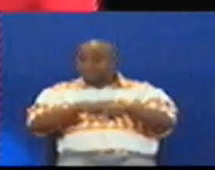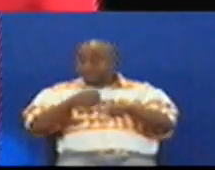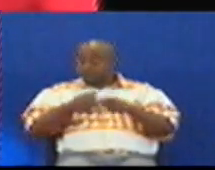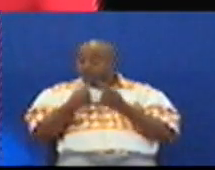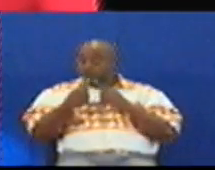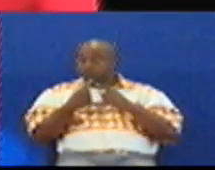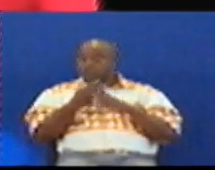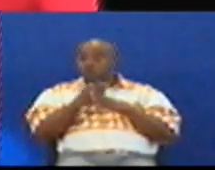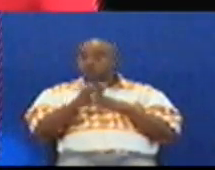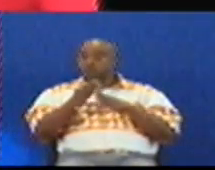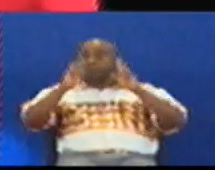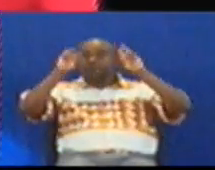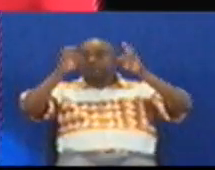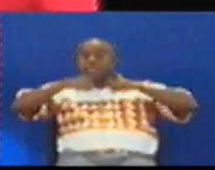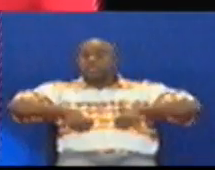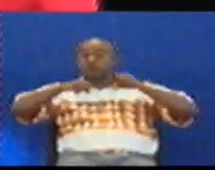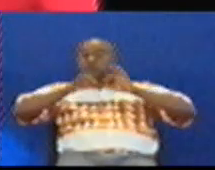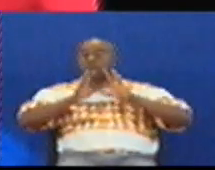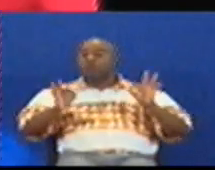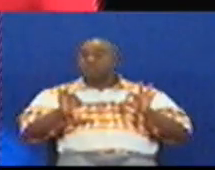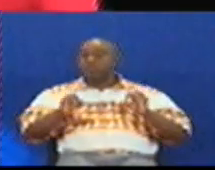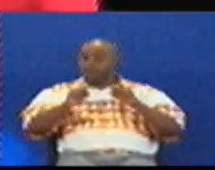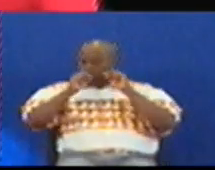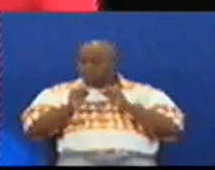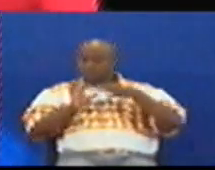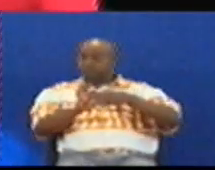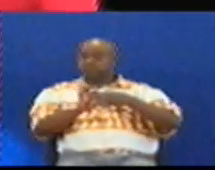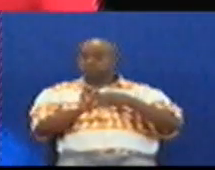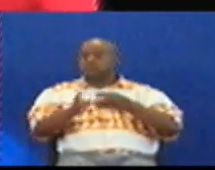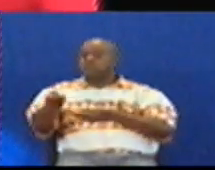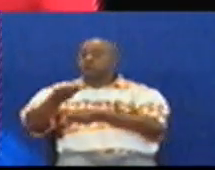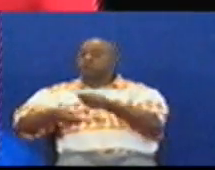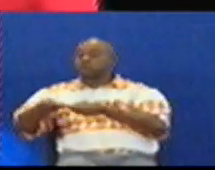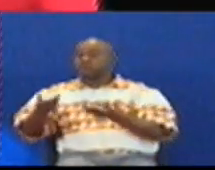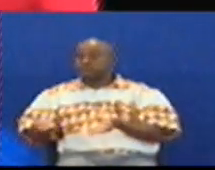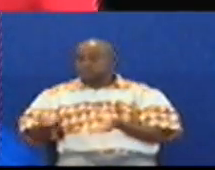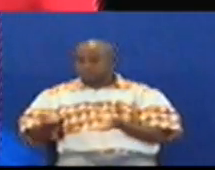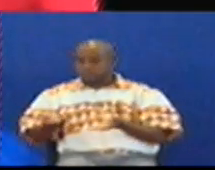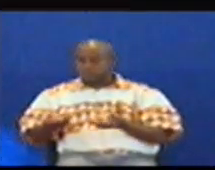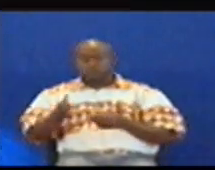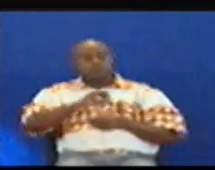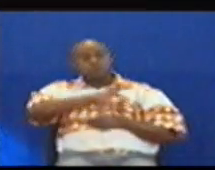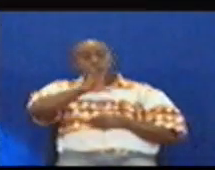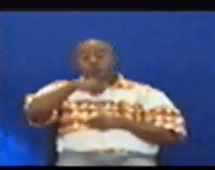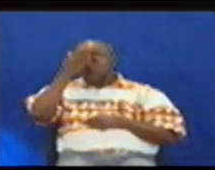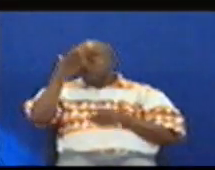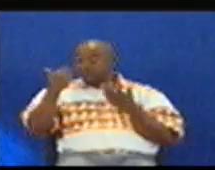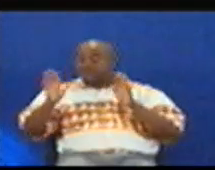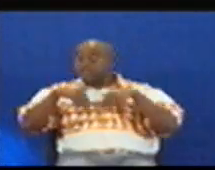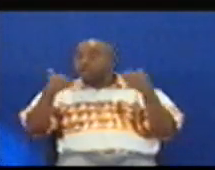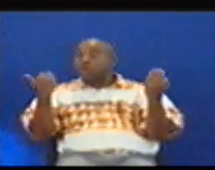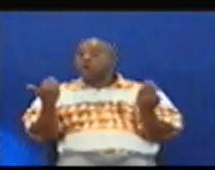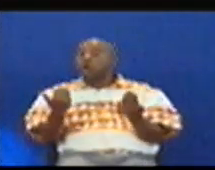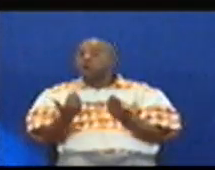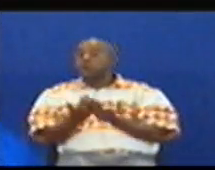bora, utawala bora bila uchumi huwezi kuzungumzia. Na Mheshimiwa Spika, tunajua wote kwa pamoja dunia sasa hivi imepita